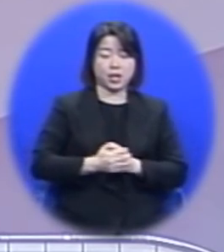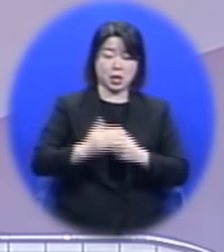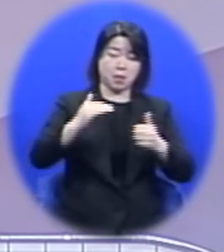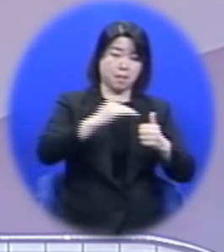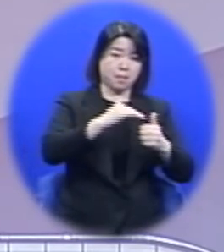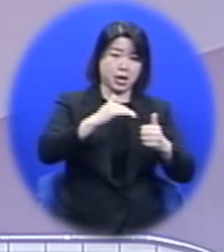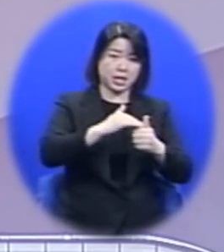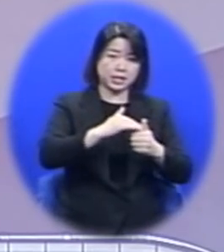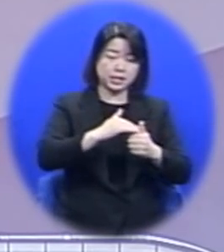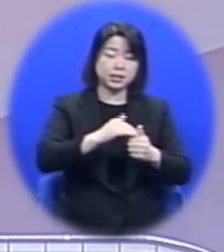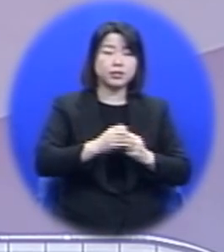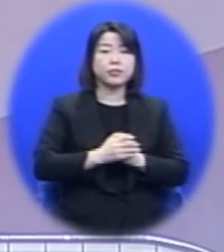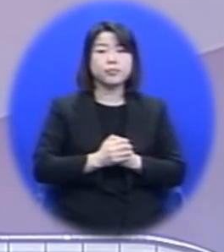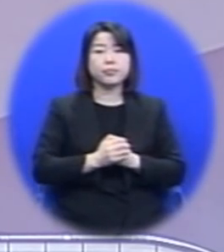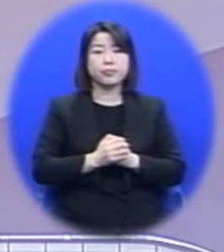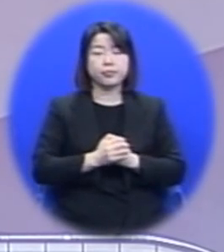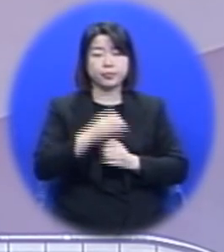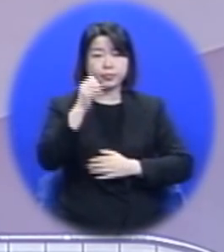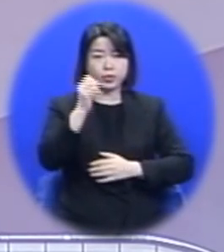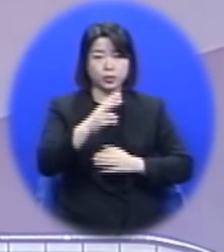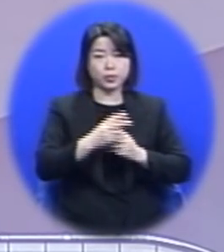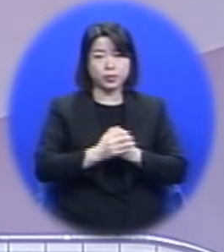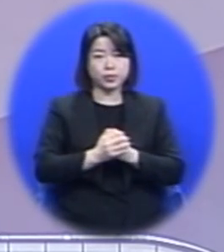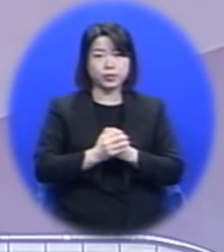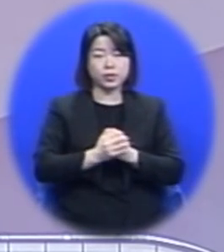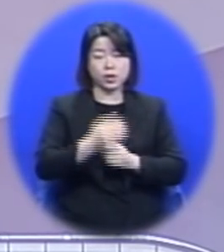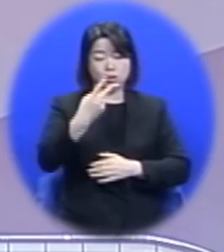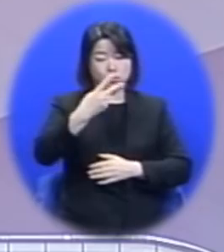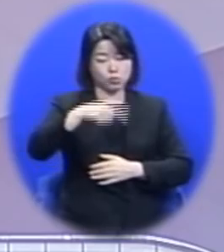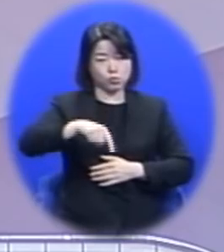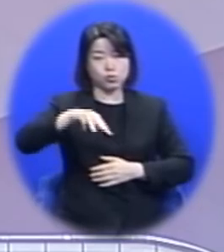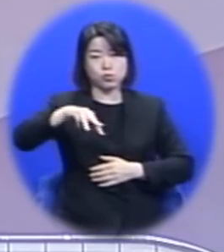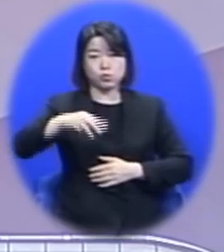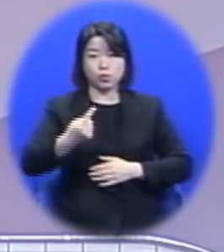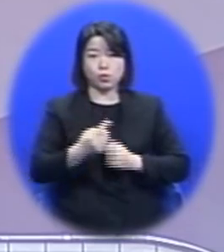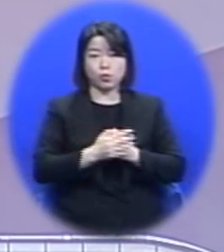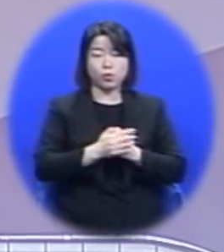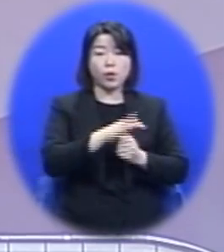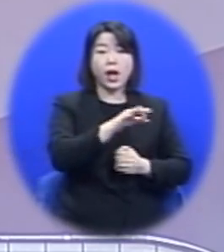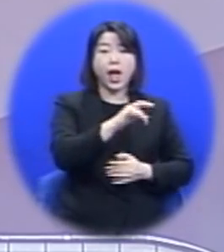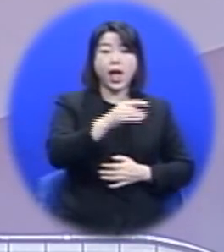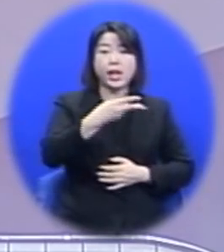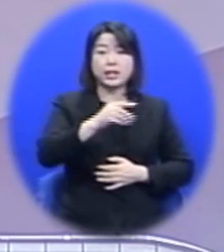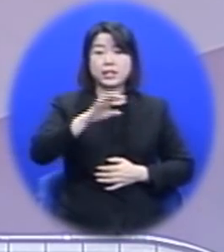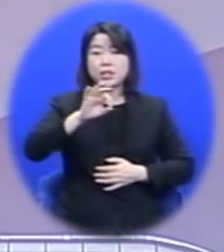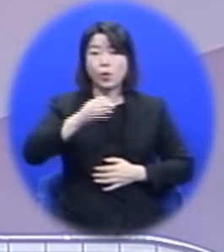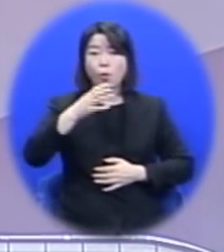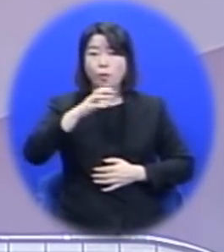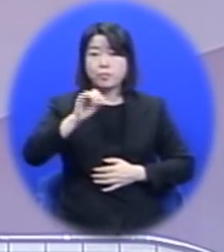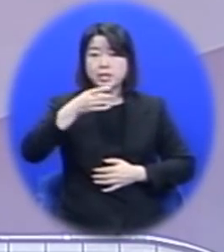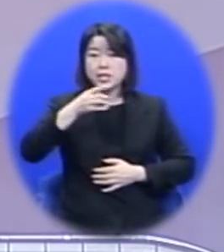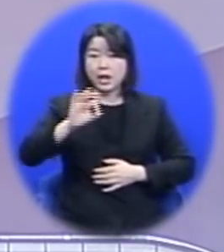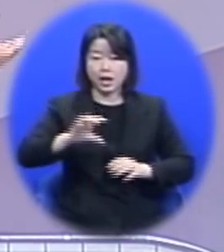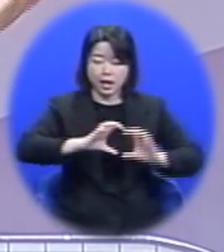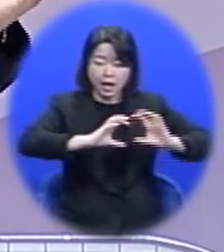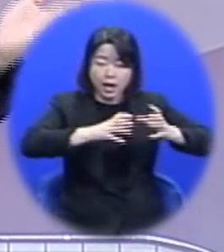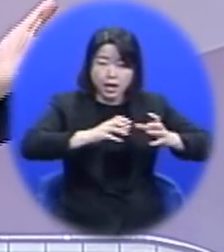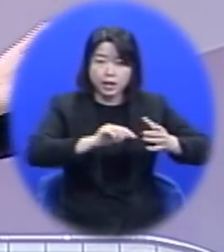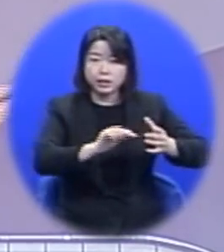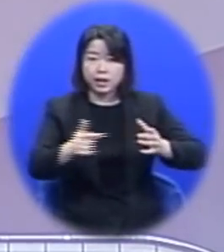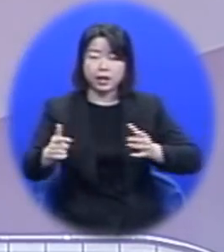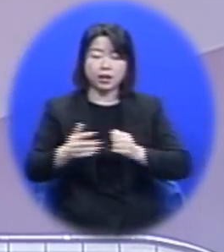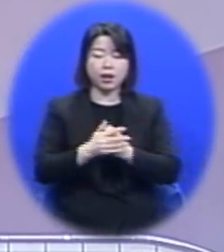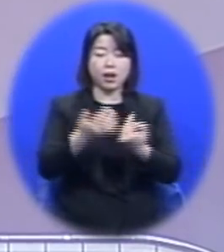블레셋과 그리고 두로 또 에디오피아 이런 나라들이 같이